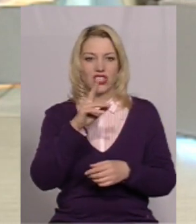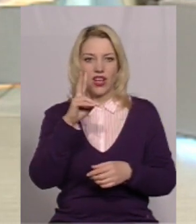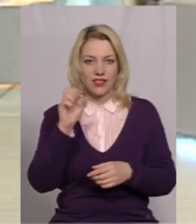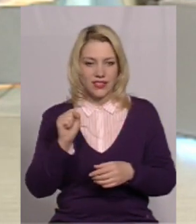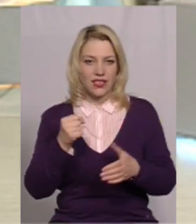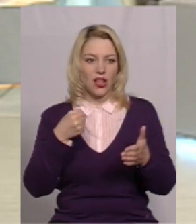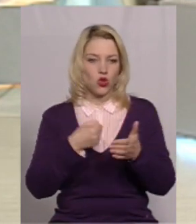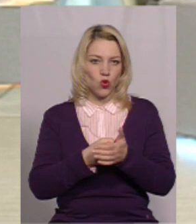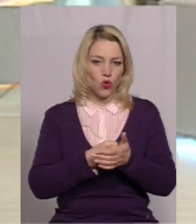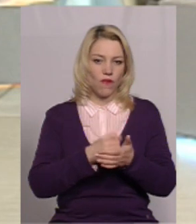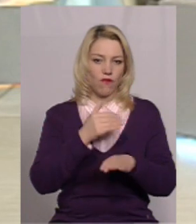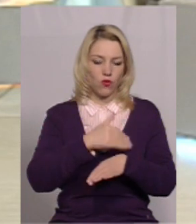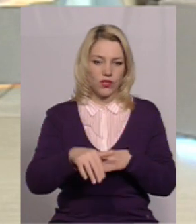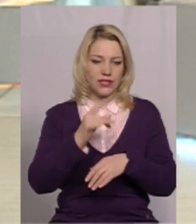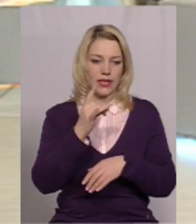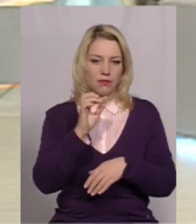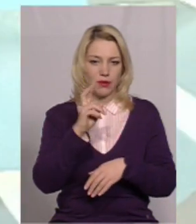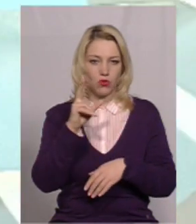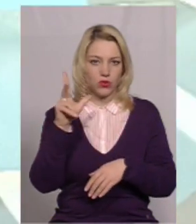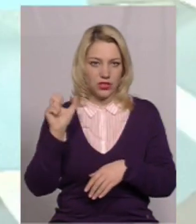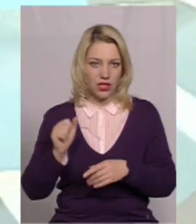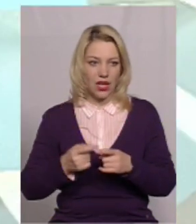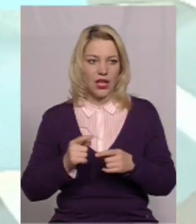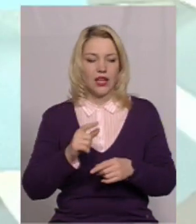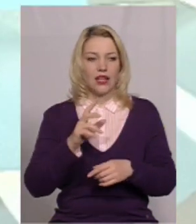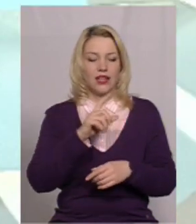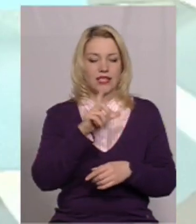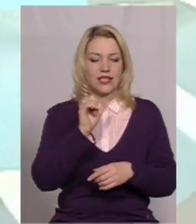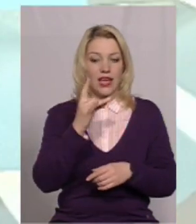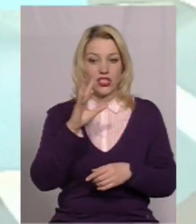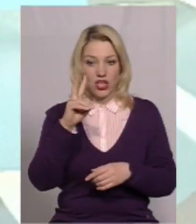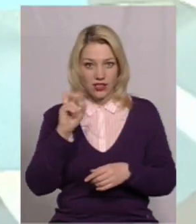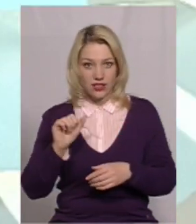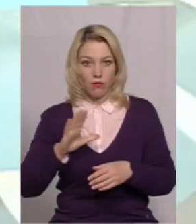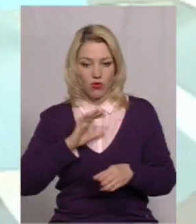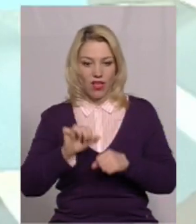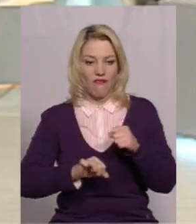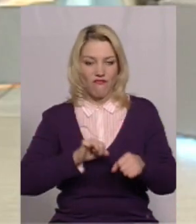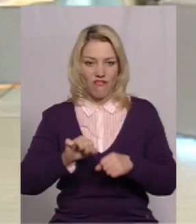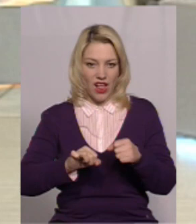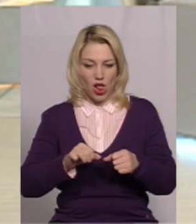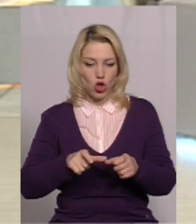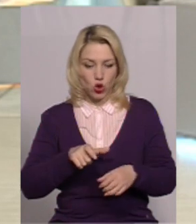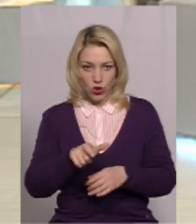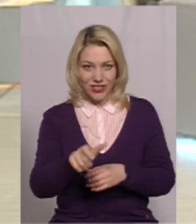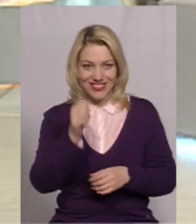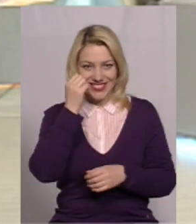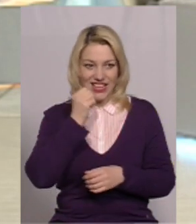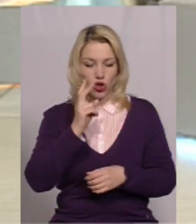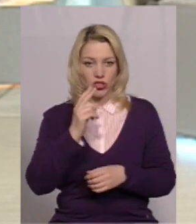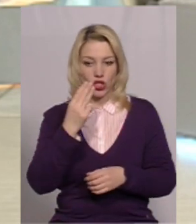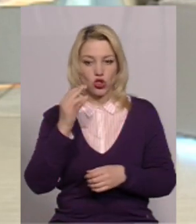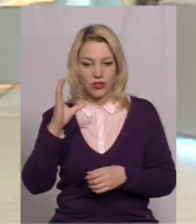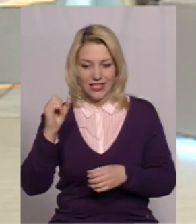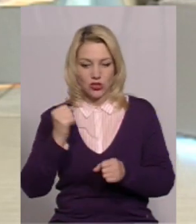вулиці Прибузької. Зарічанську ми зробили торік велодоріжку. На Старокостянтинівському шосе ми зробили велодоріжку до